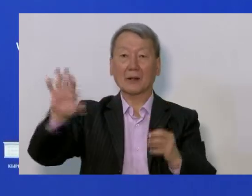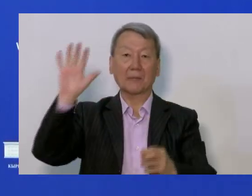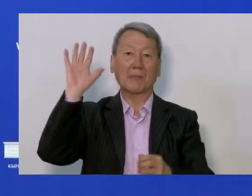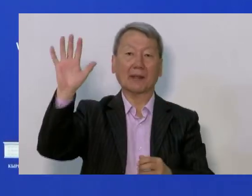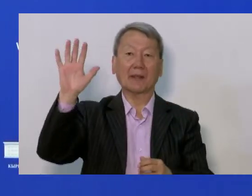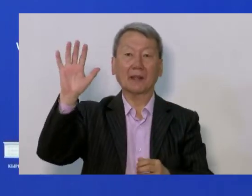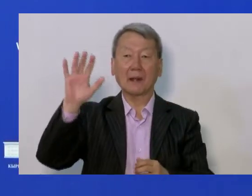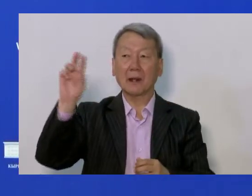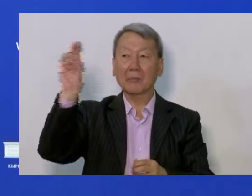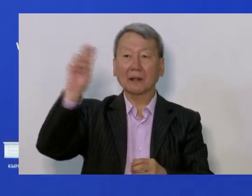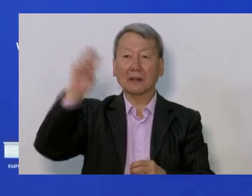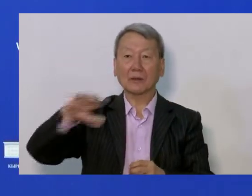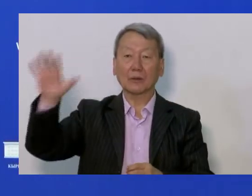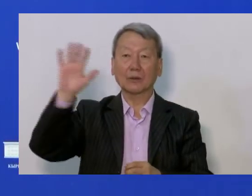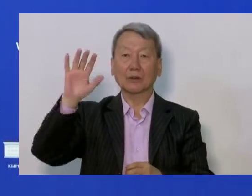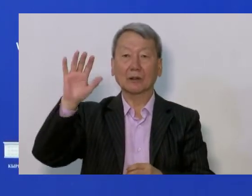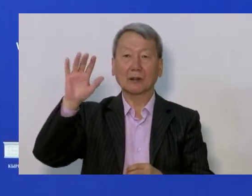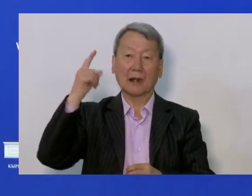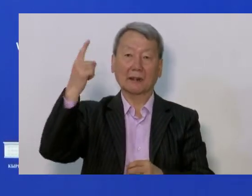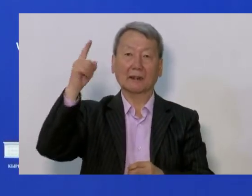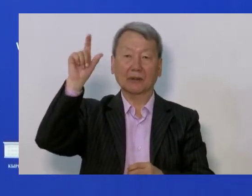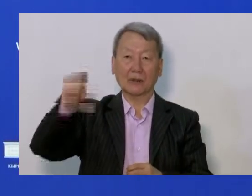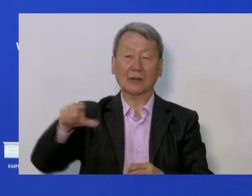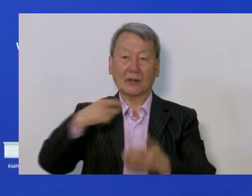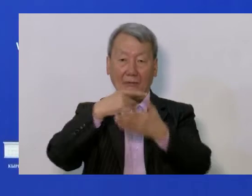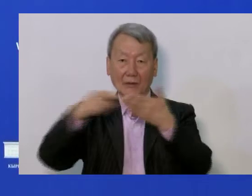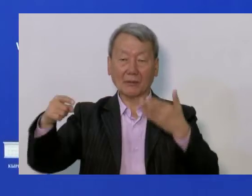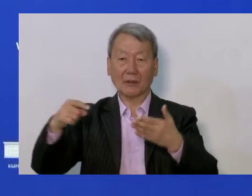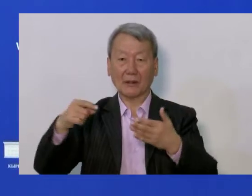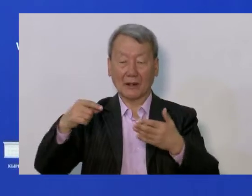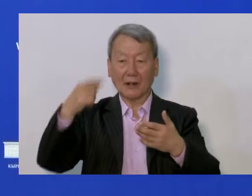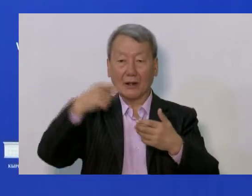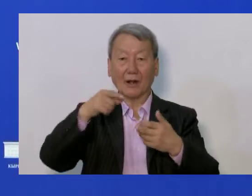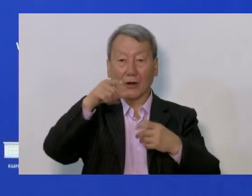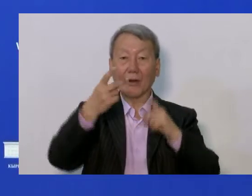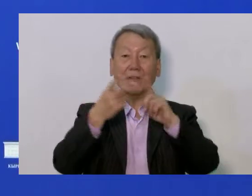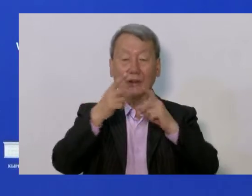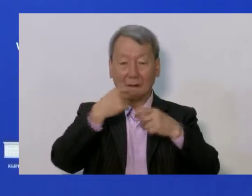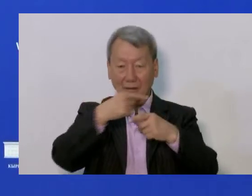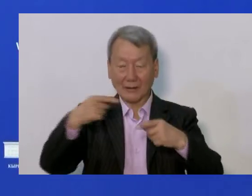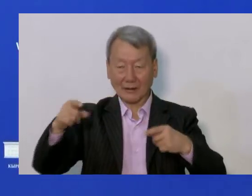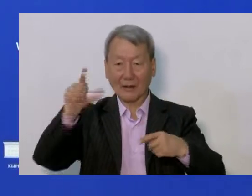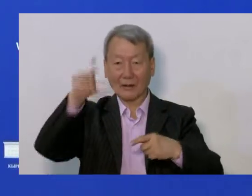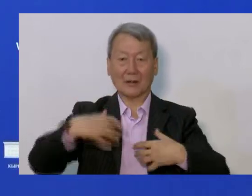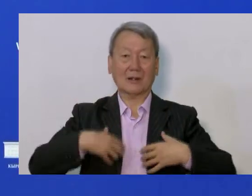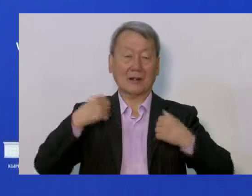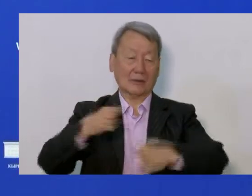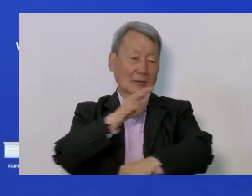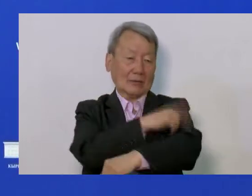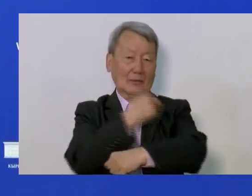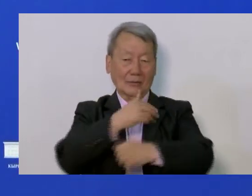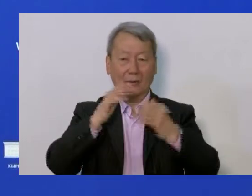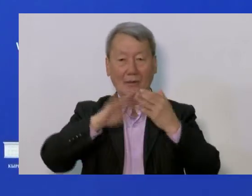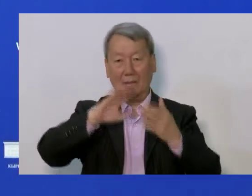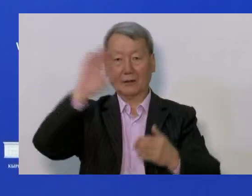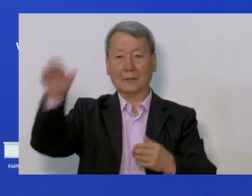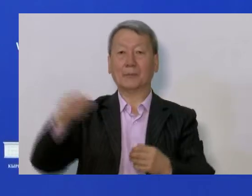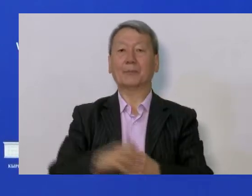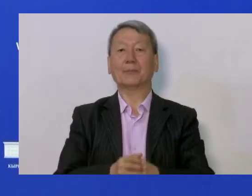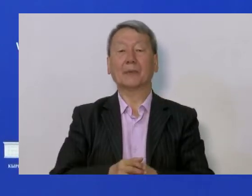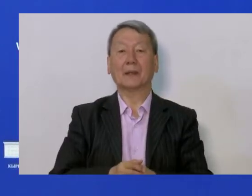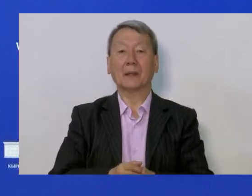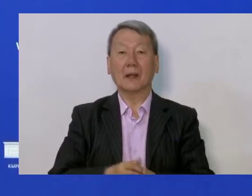5, в Баткенской области 1 пациент выписан с отрицательными результатами лабораторных